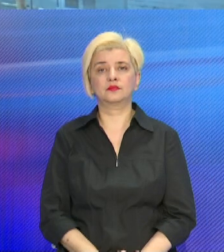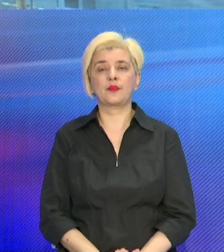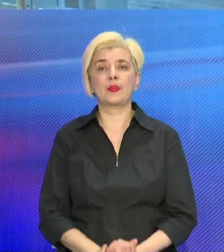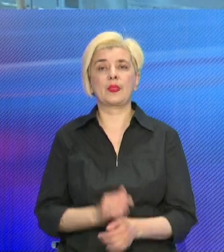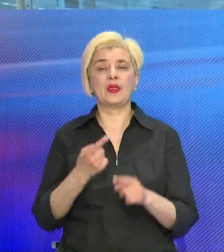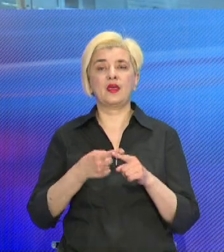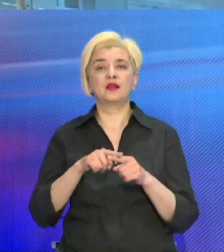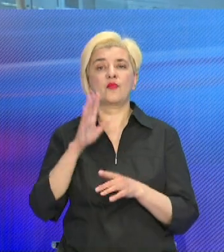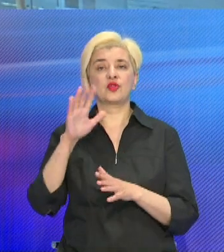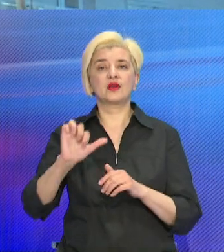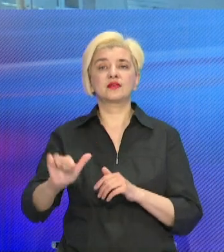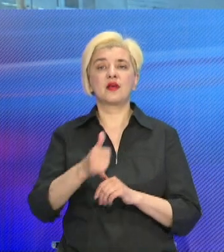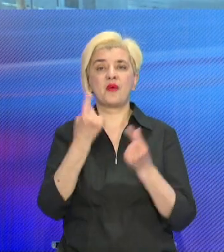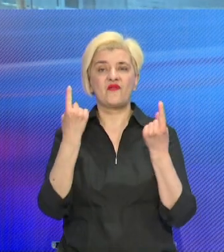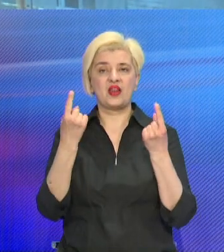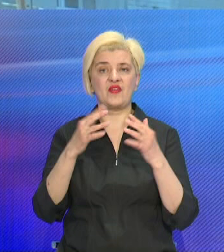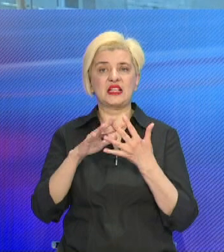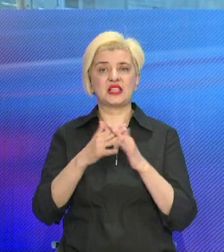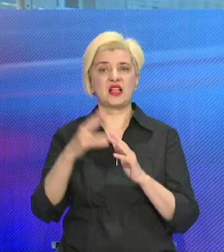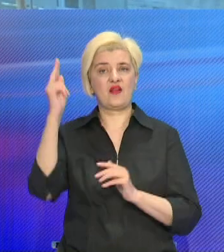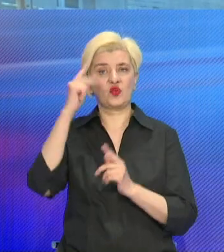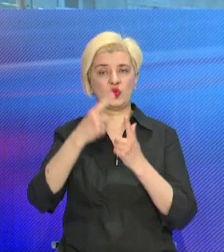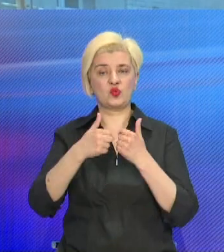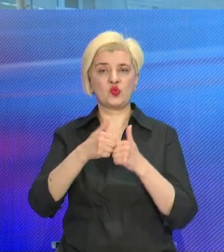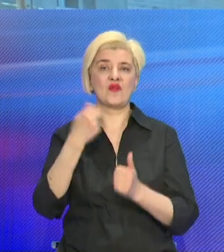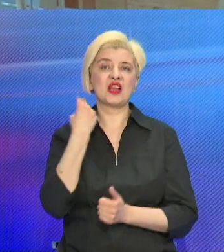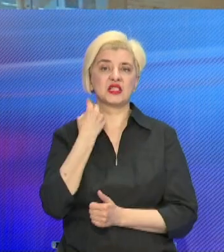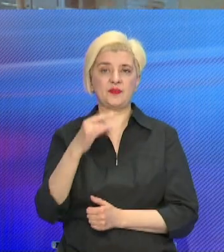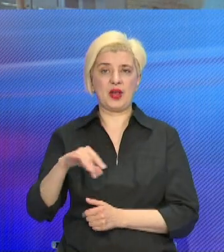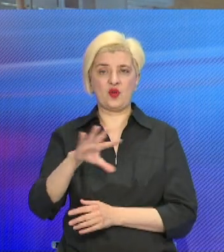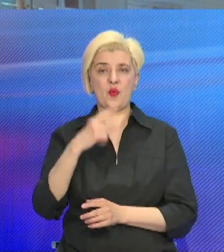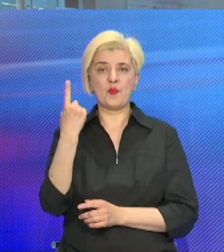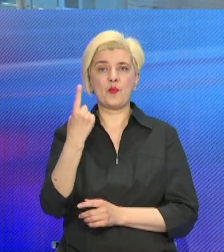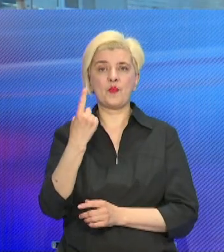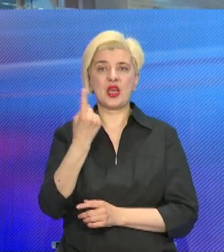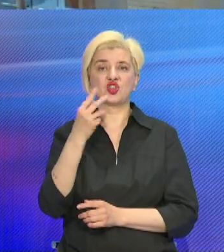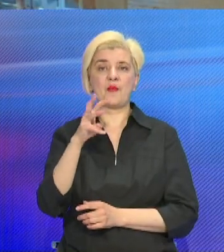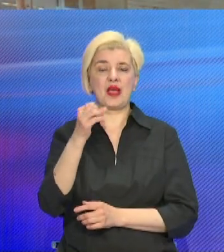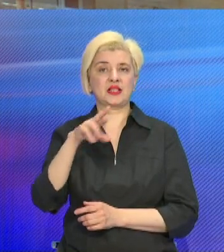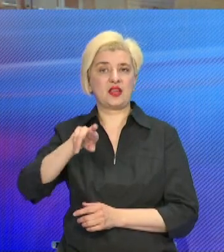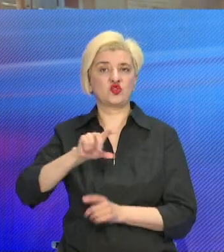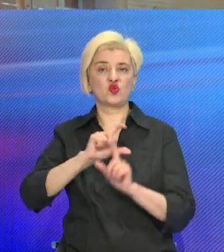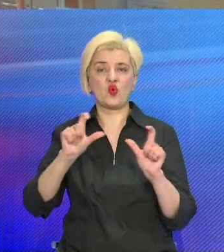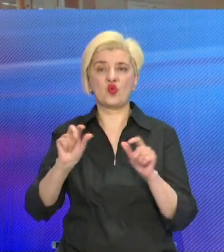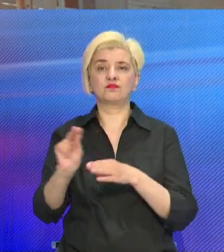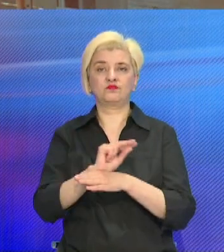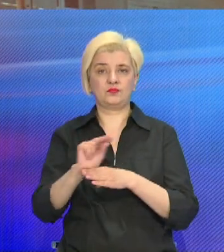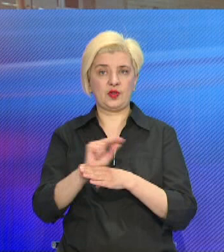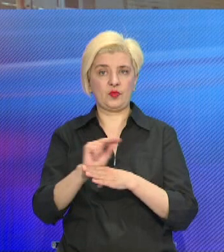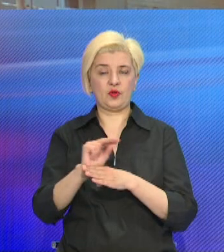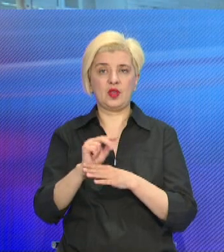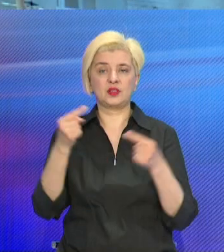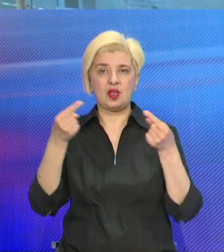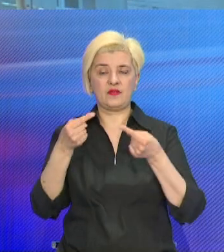Это будет самая великая сельская научальная установа в Лиском районе. У Першамайской школе идет реконструкция.